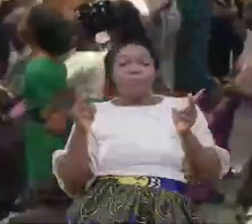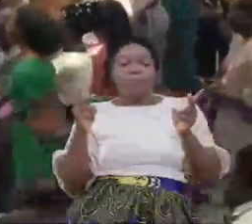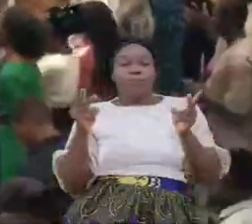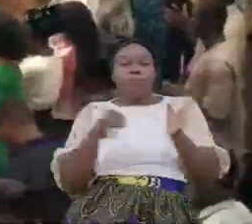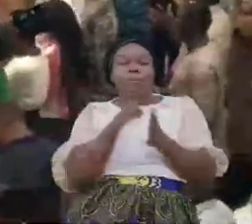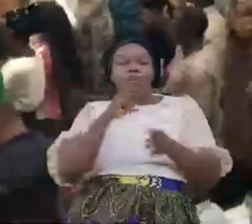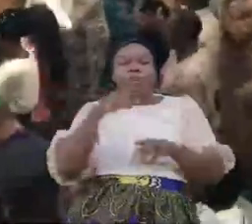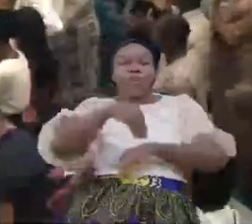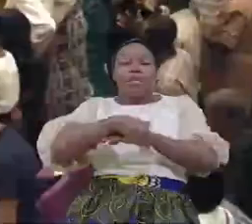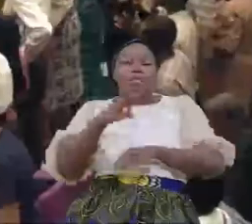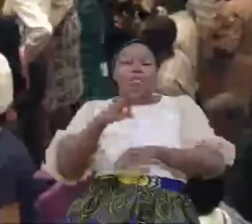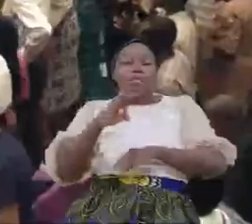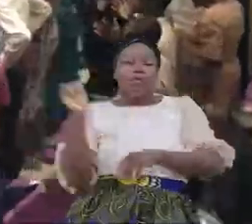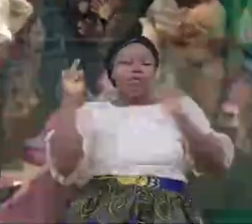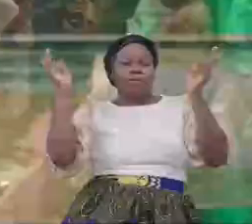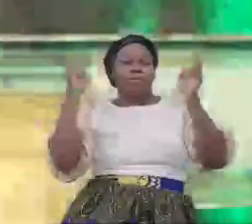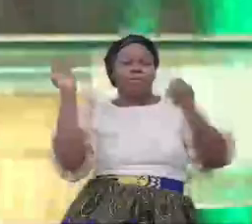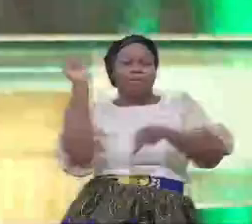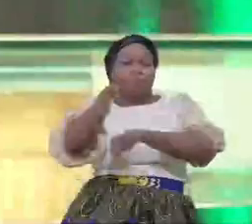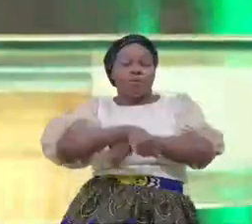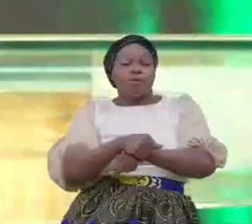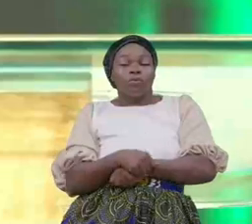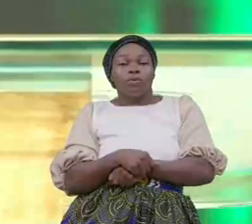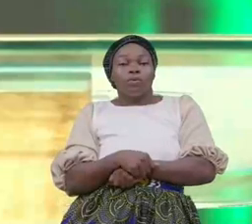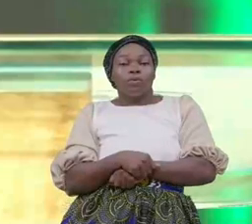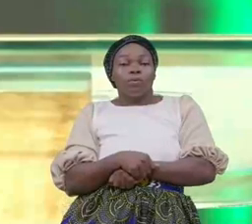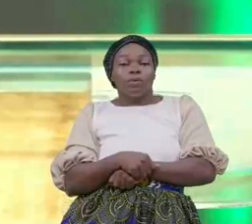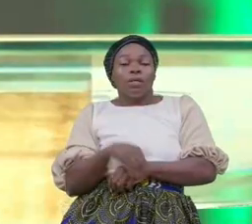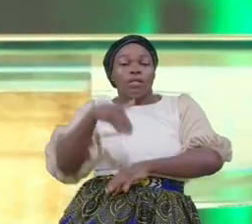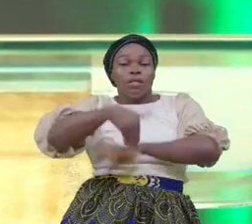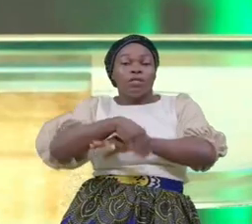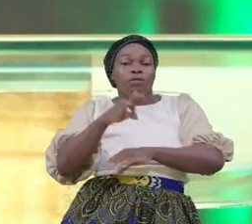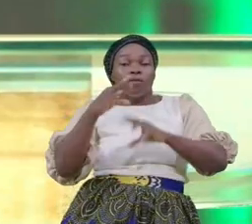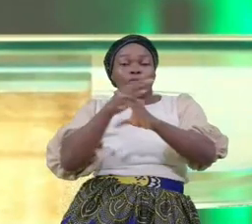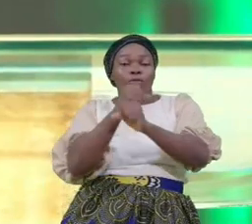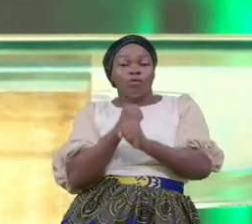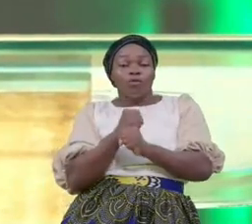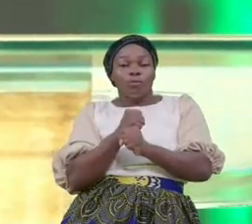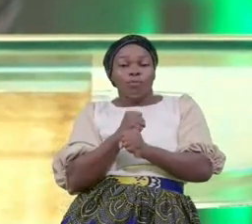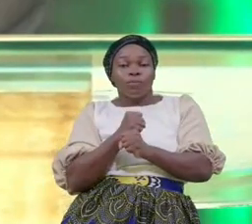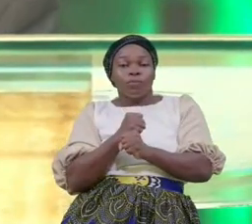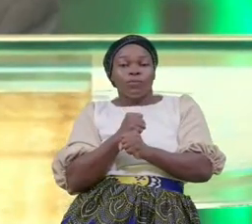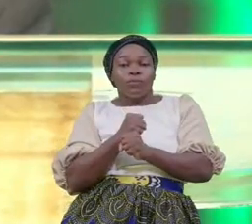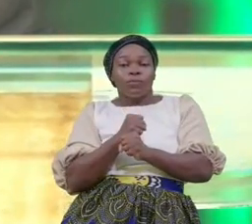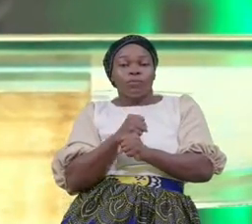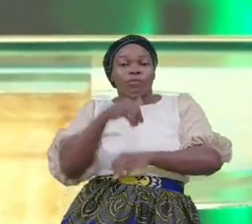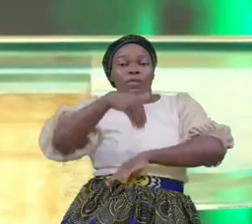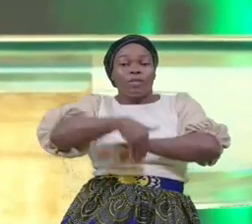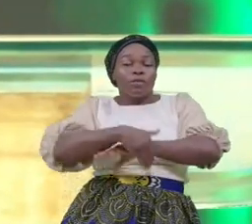la soirée de conquête. C'est la soirée de possession. C'est la soirée